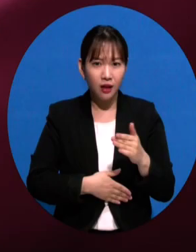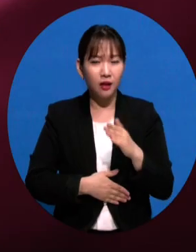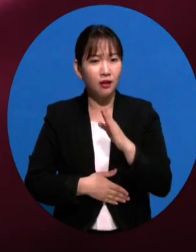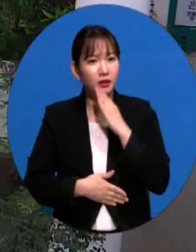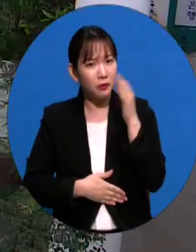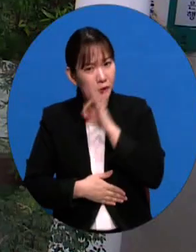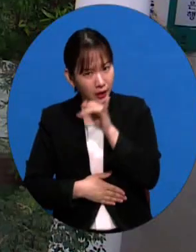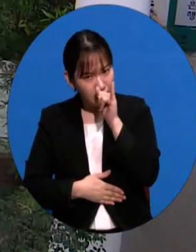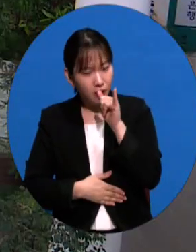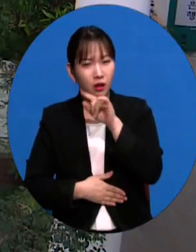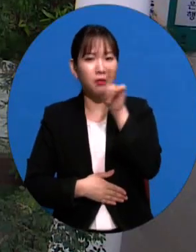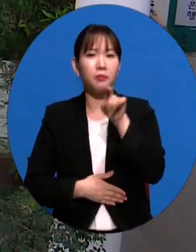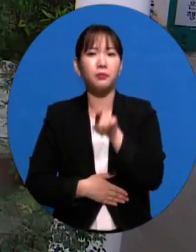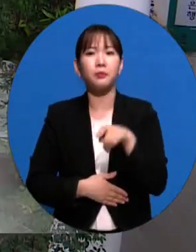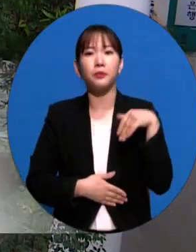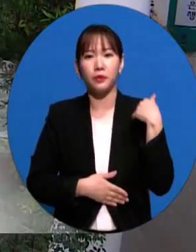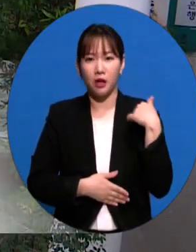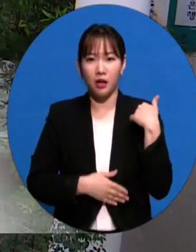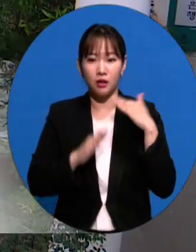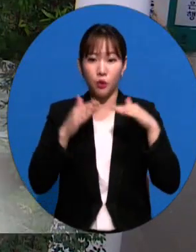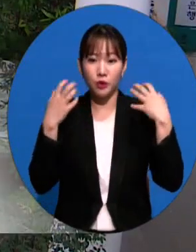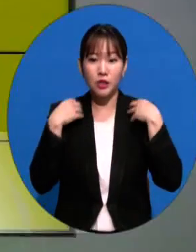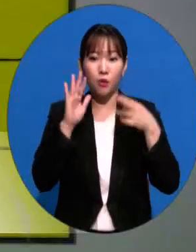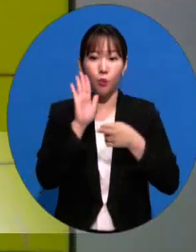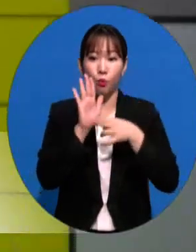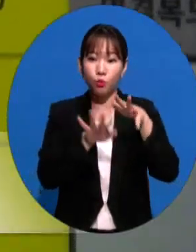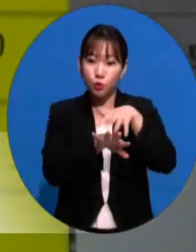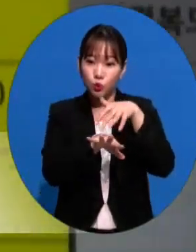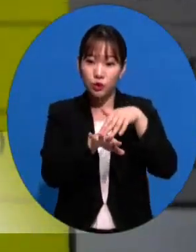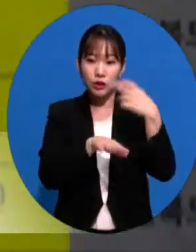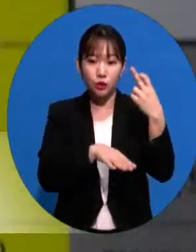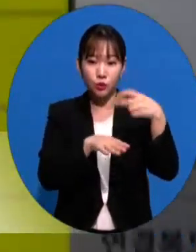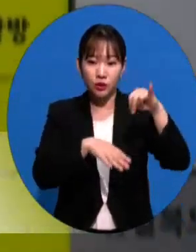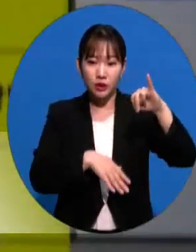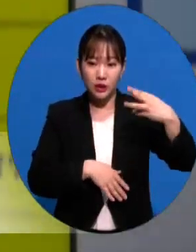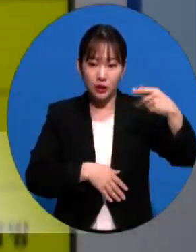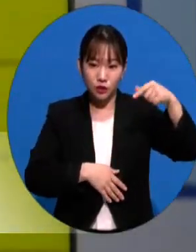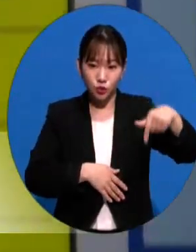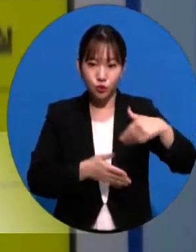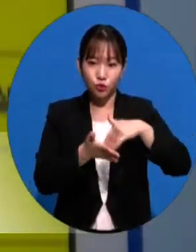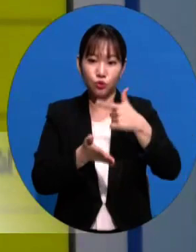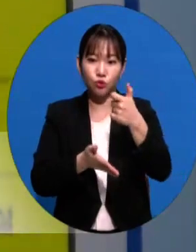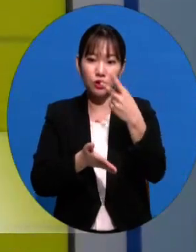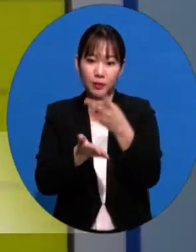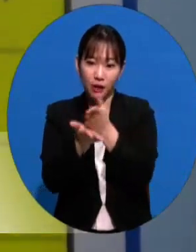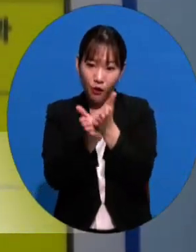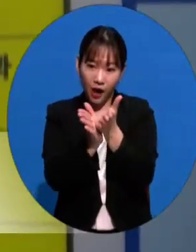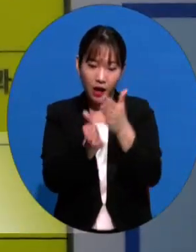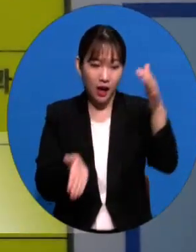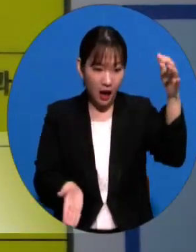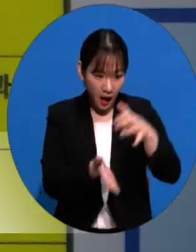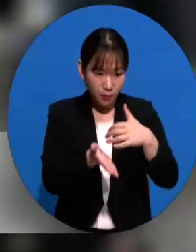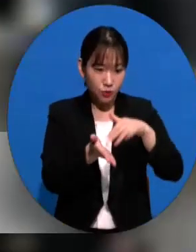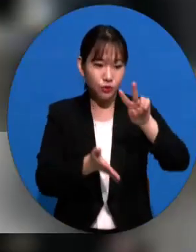의문입니다 전남도청의 본총 조직은 12개 실국 예순 2개과 210개팀